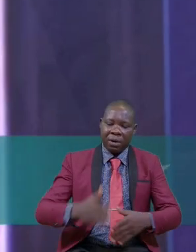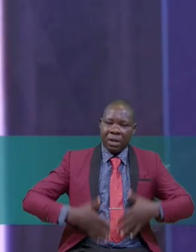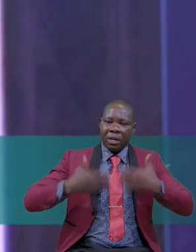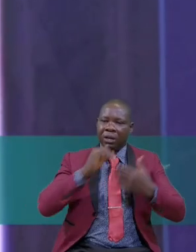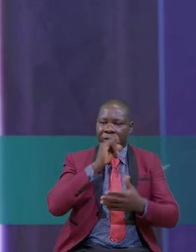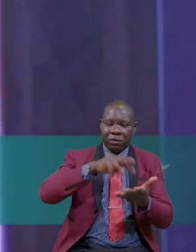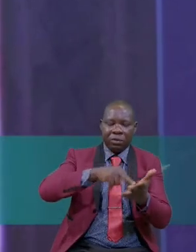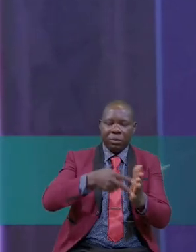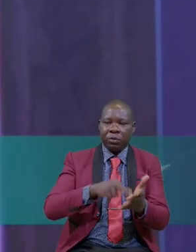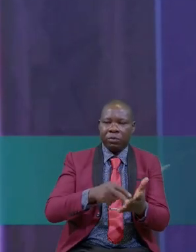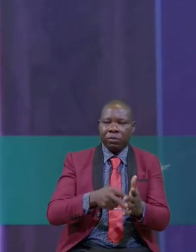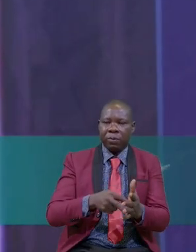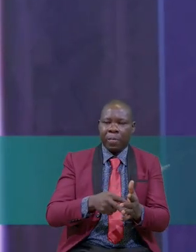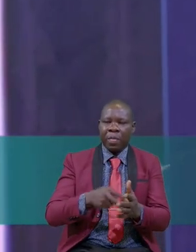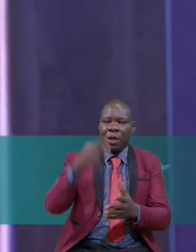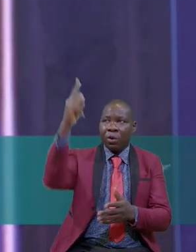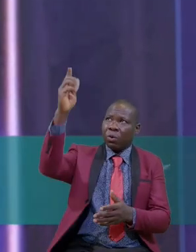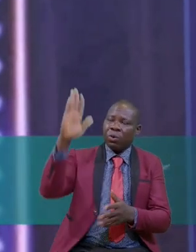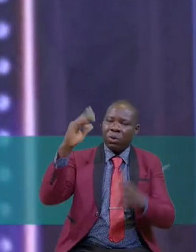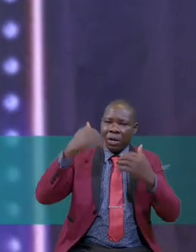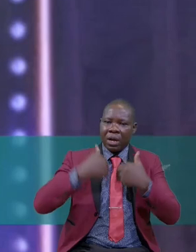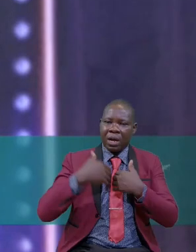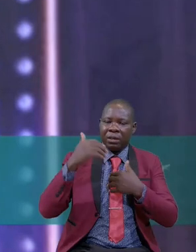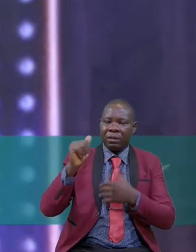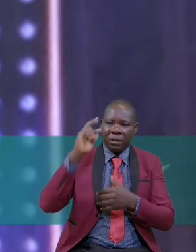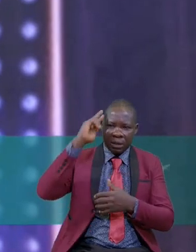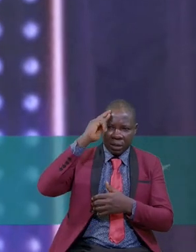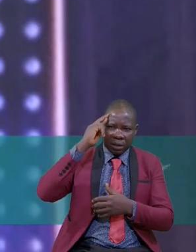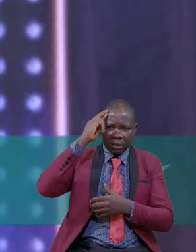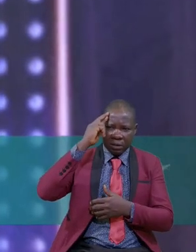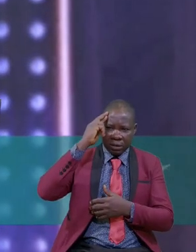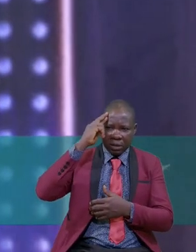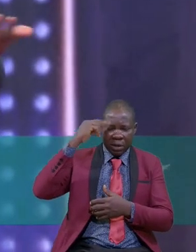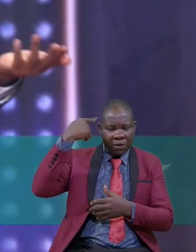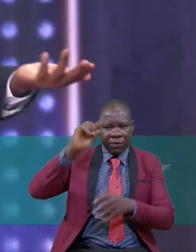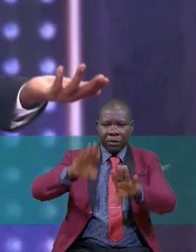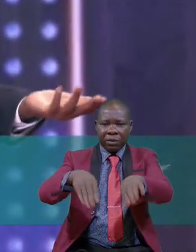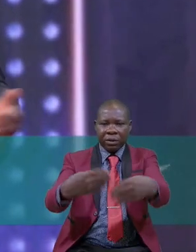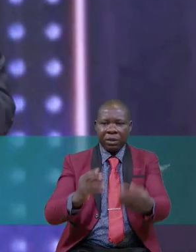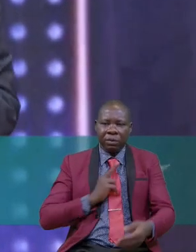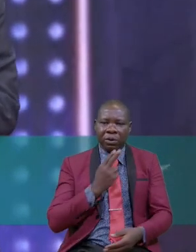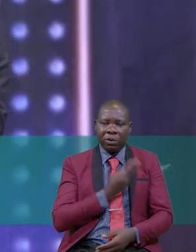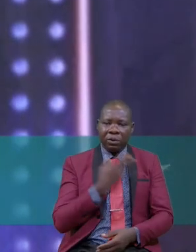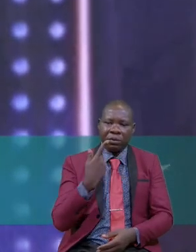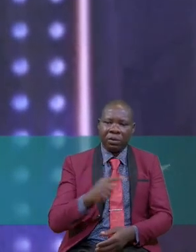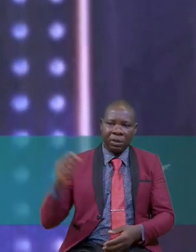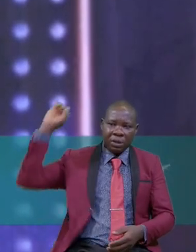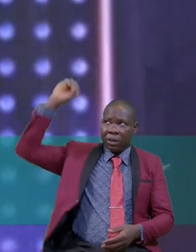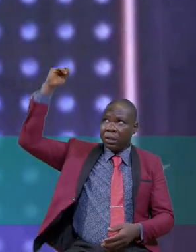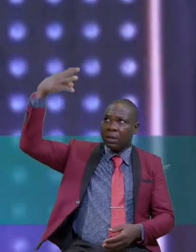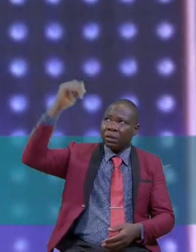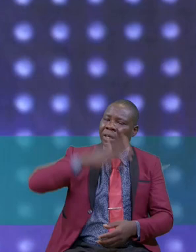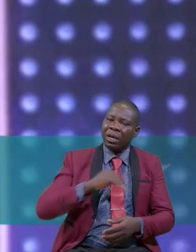God objectif. Dieu a une raison pour cette grâce qu'il nous accorde. Et vous devez